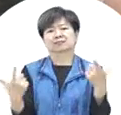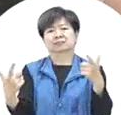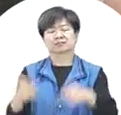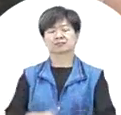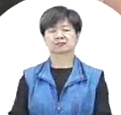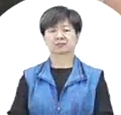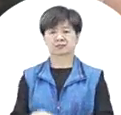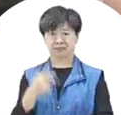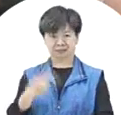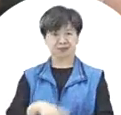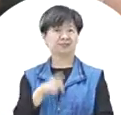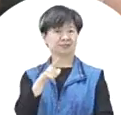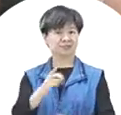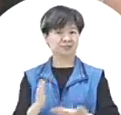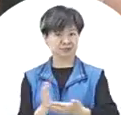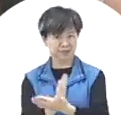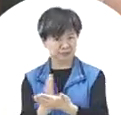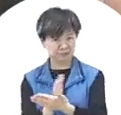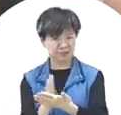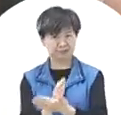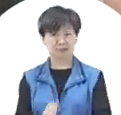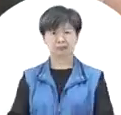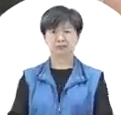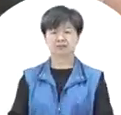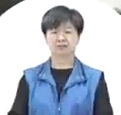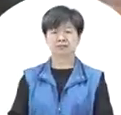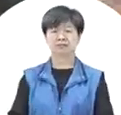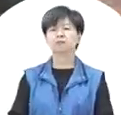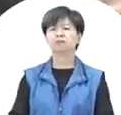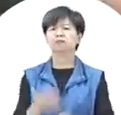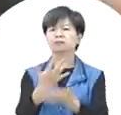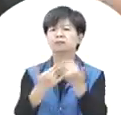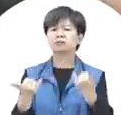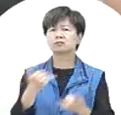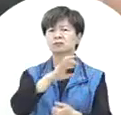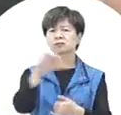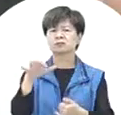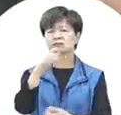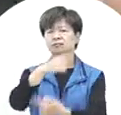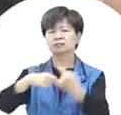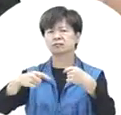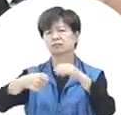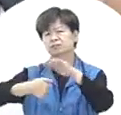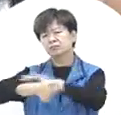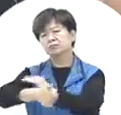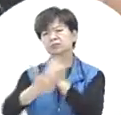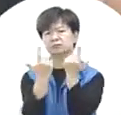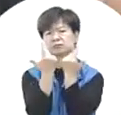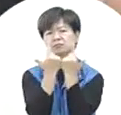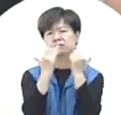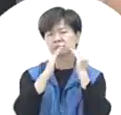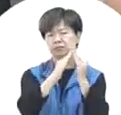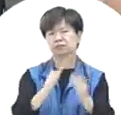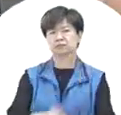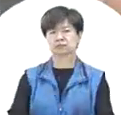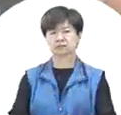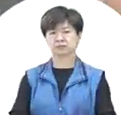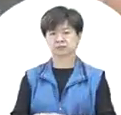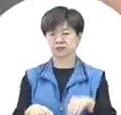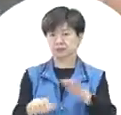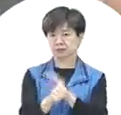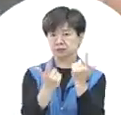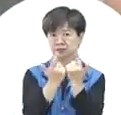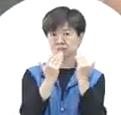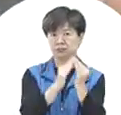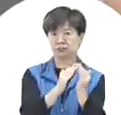应该去评估，哈、哦，因为我们很多学生是转介到台北市去的，那转介到台北市，现在